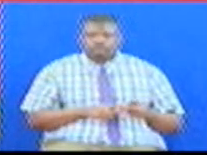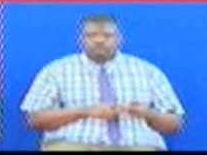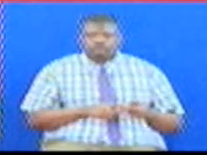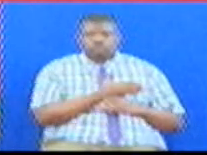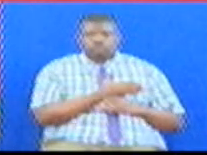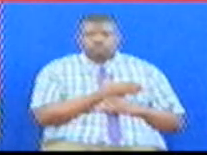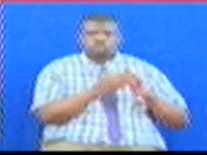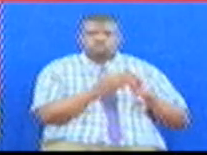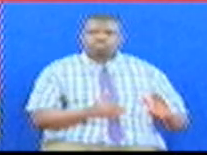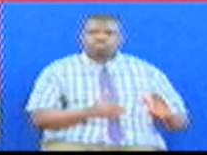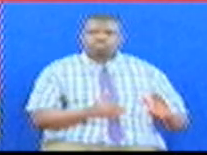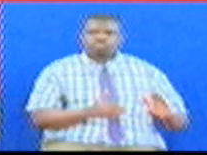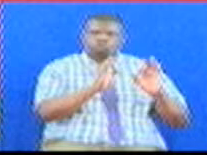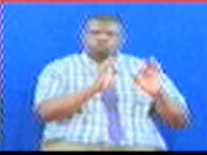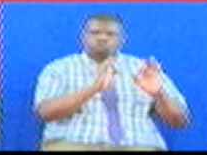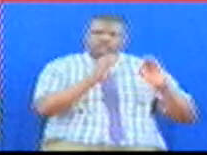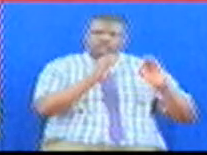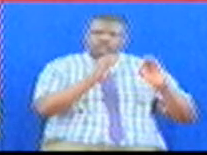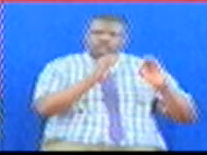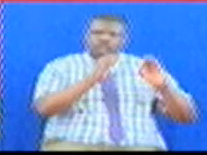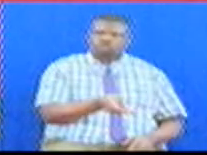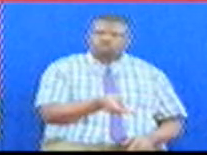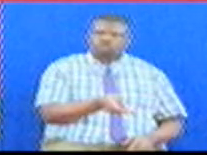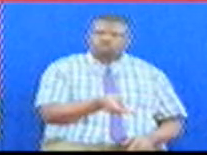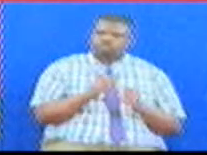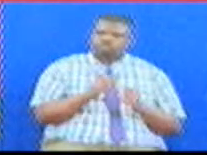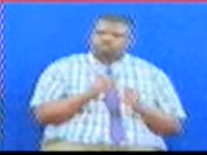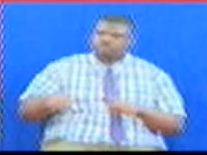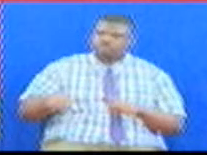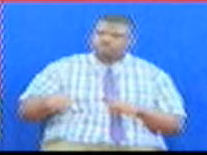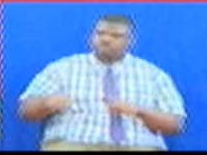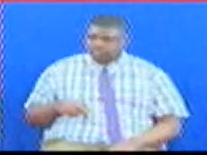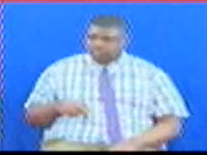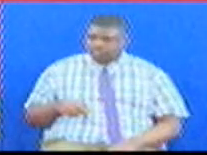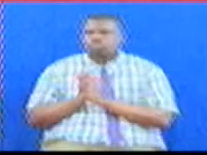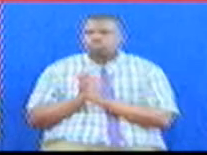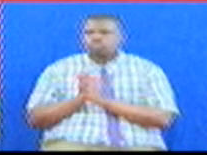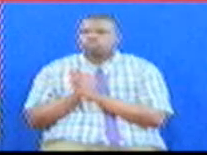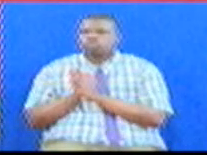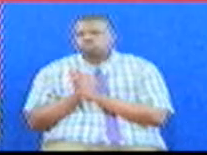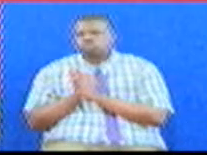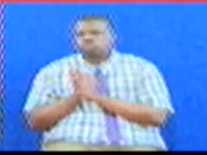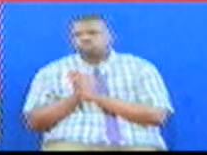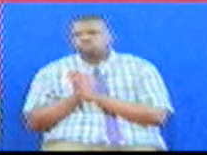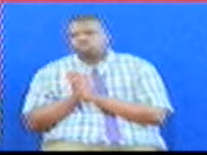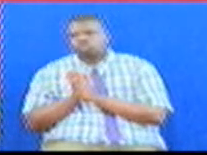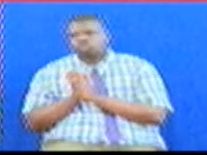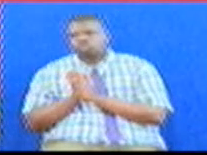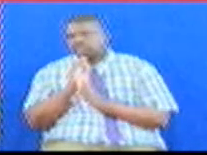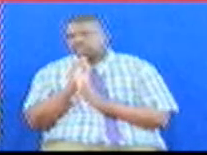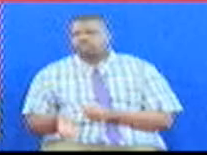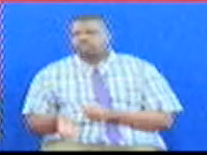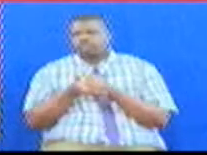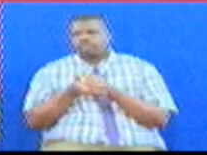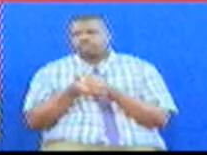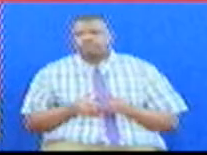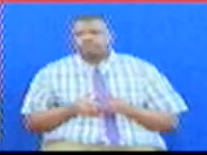kujenga nyumba bora na kadhalika. Nashukuru sana Mheshimiwa Naibu Spika.